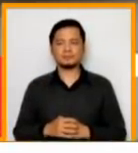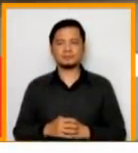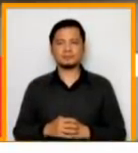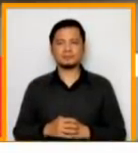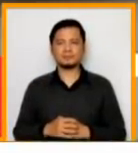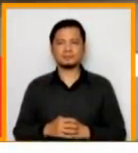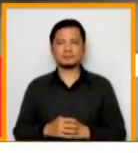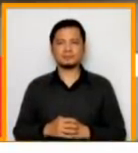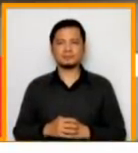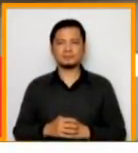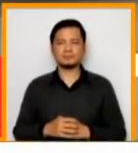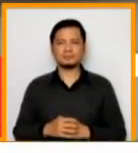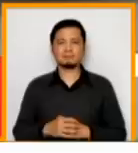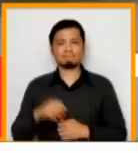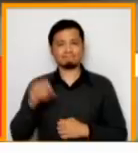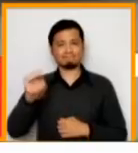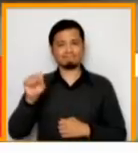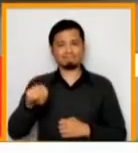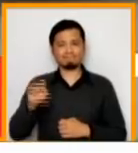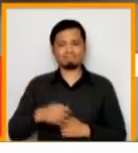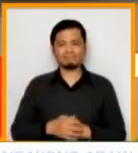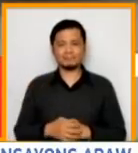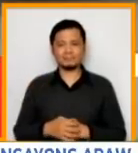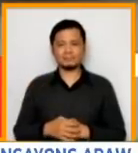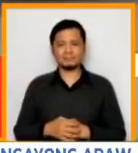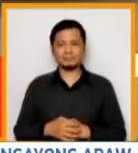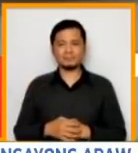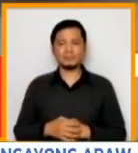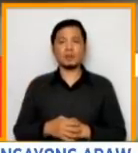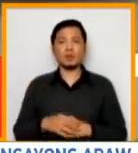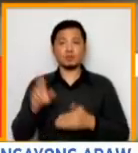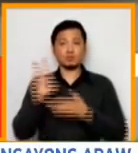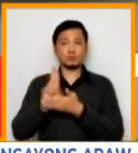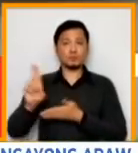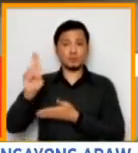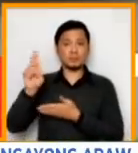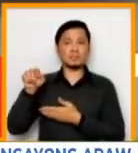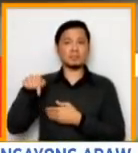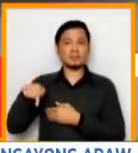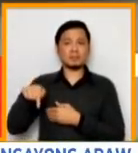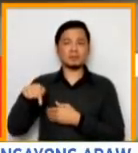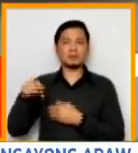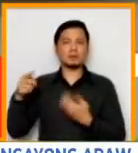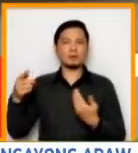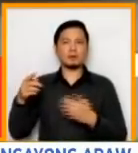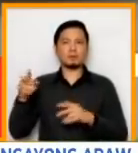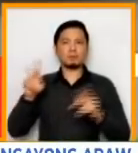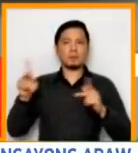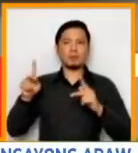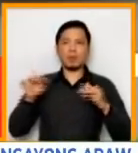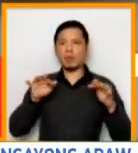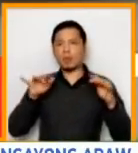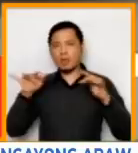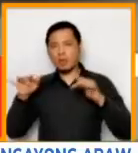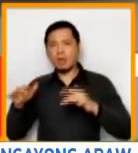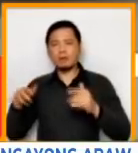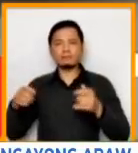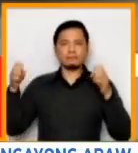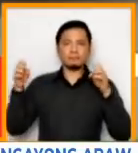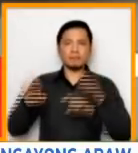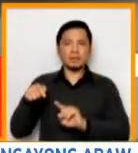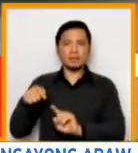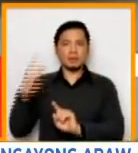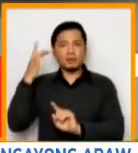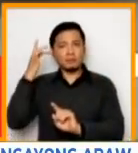Yes, Igan, idinaos sa grounds ng isang universidad ang Pfizer inoculation kung saan exclusive venue ito para sa gitong klase ng bakuna